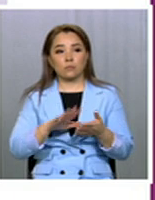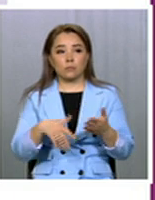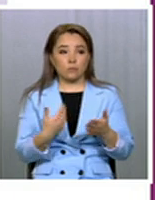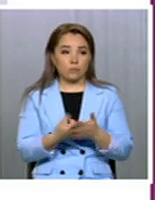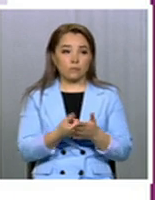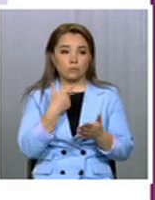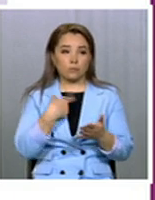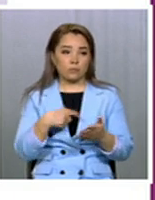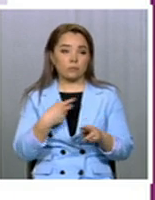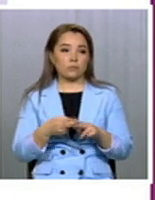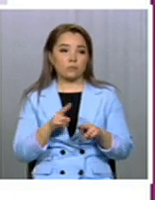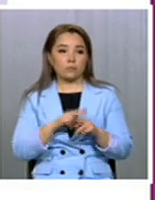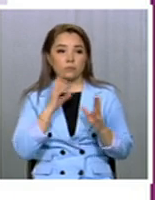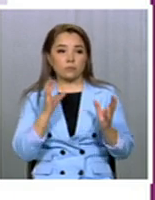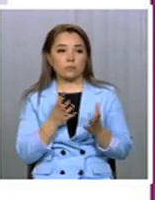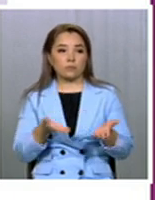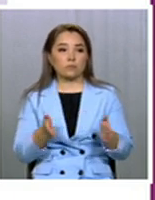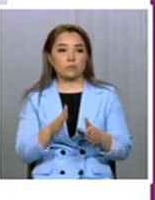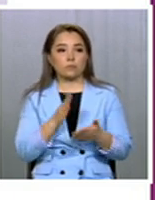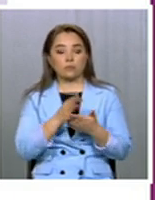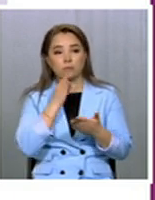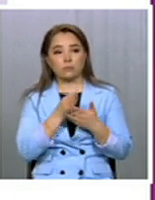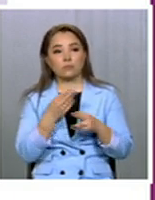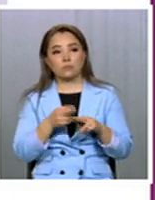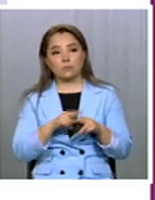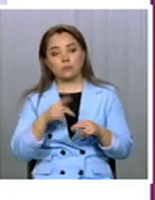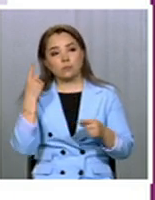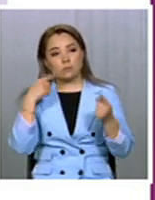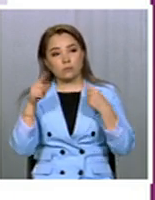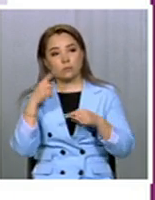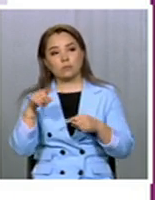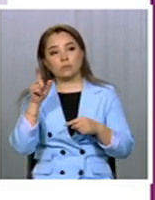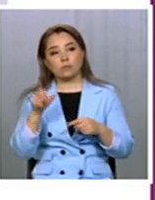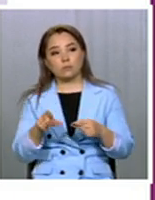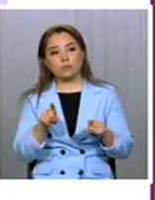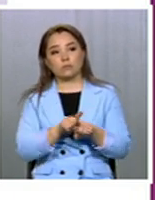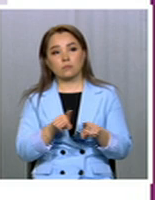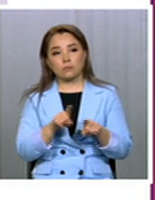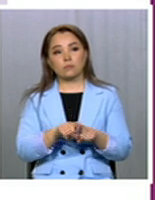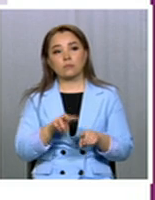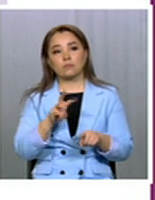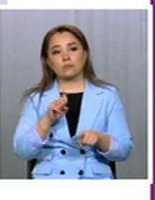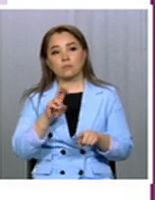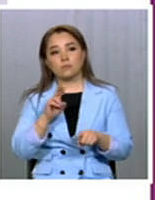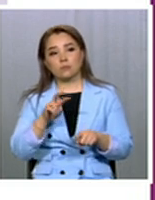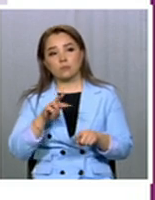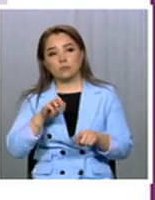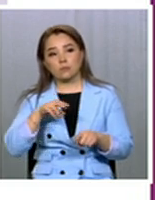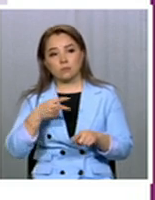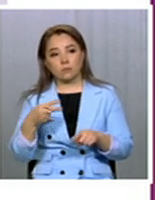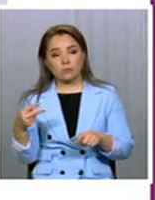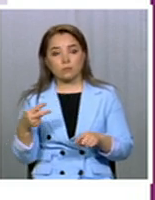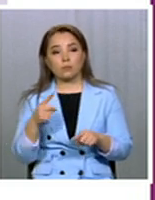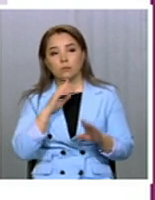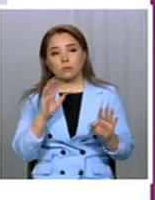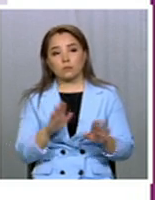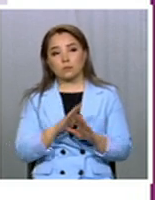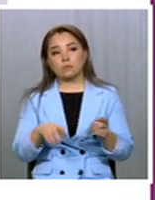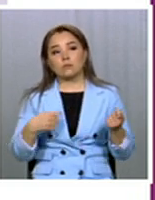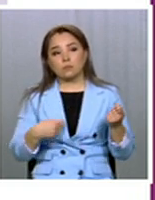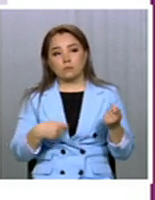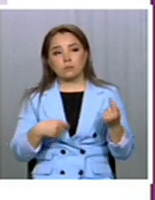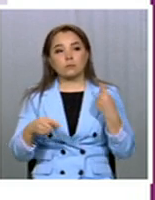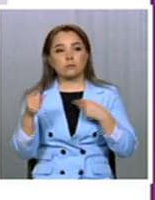өзінің бірегейлігін сақтап қалған. Халық шығармашылығының үлгілері, мақал-мәтелдер, ән-күй,